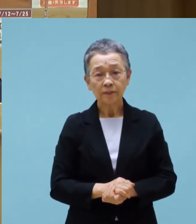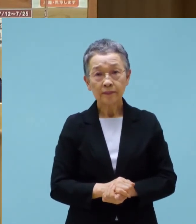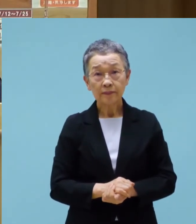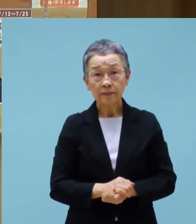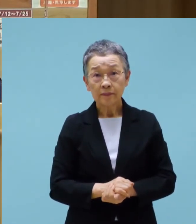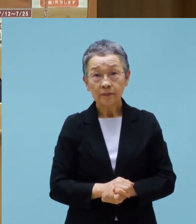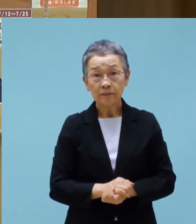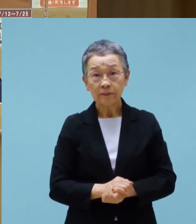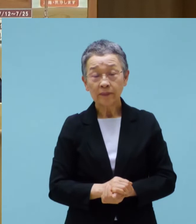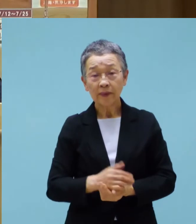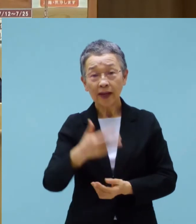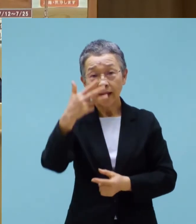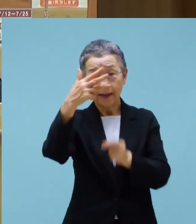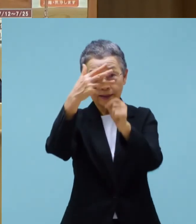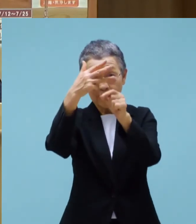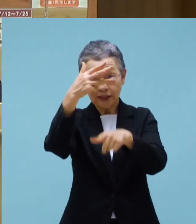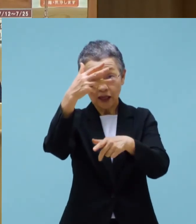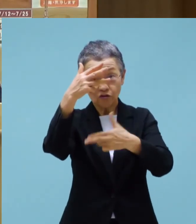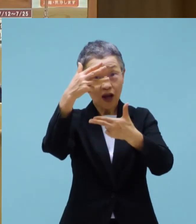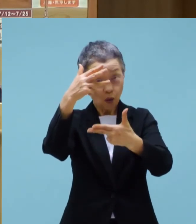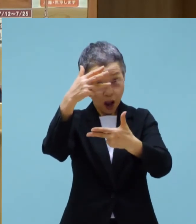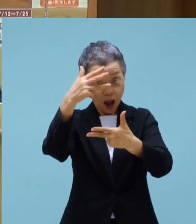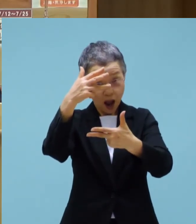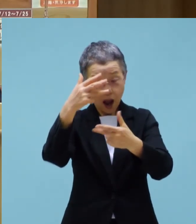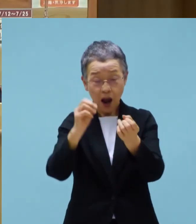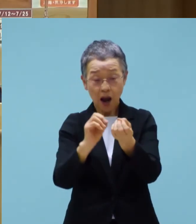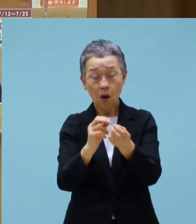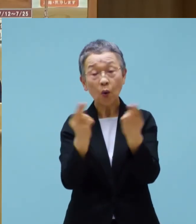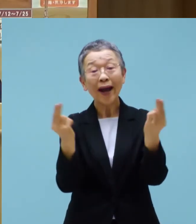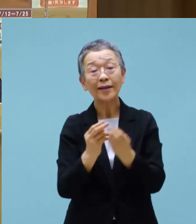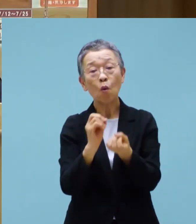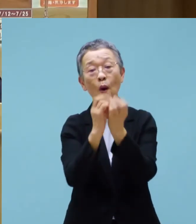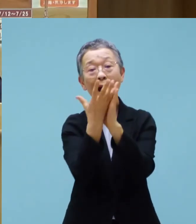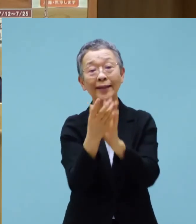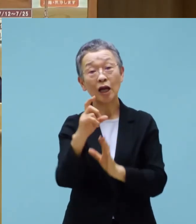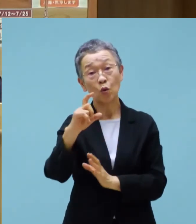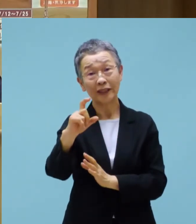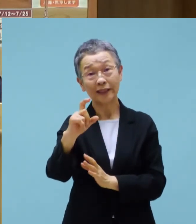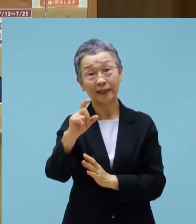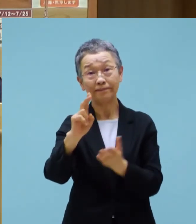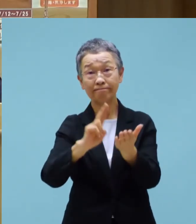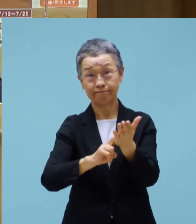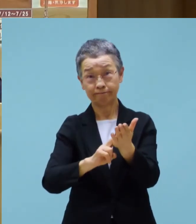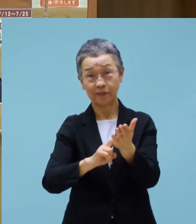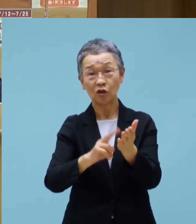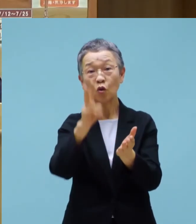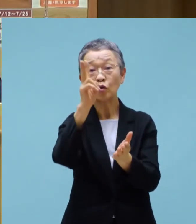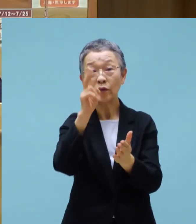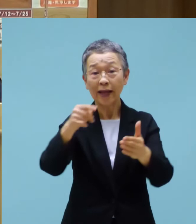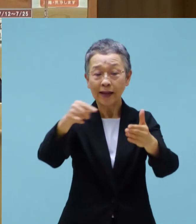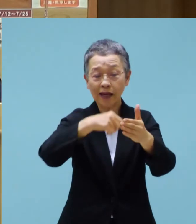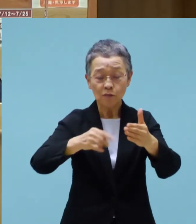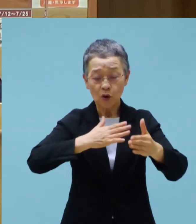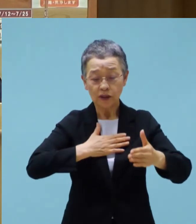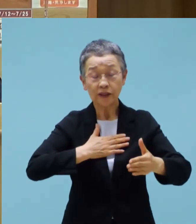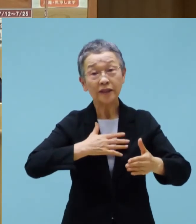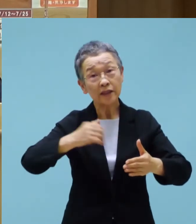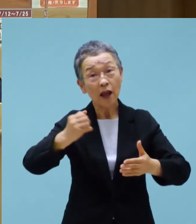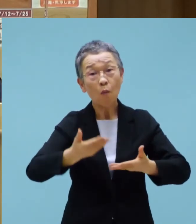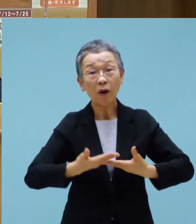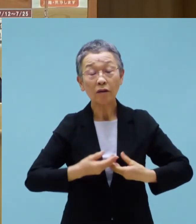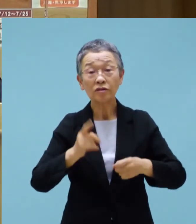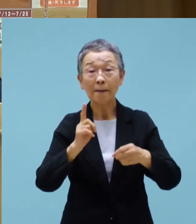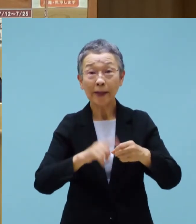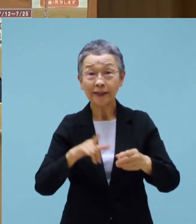8月7日が北海道花の日です。そういったものを知っていただくためにですね、空港です